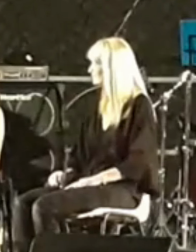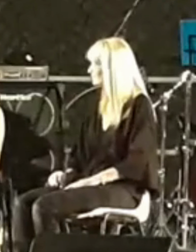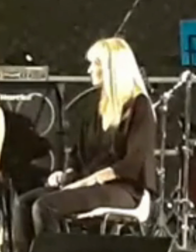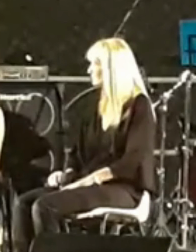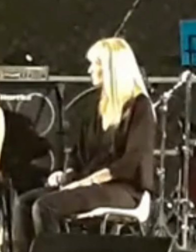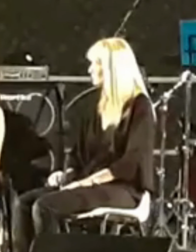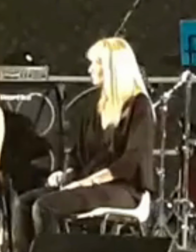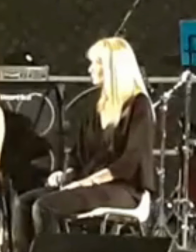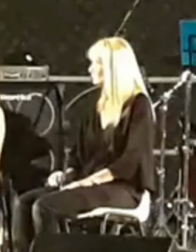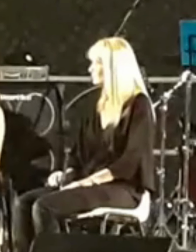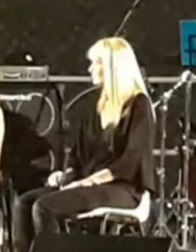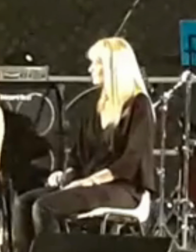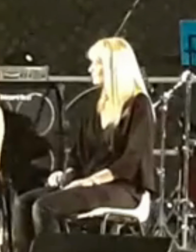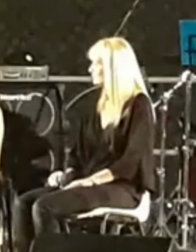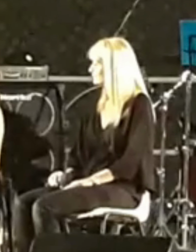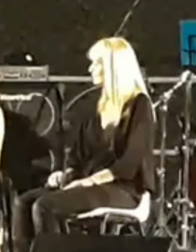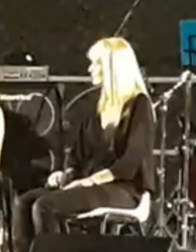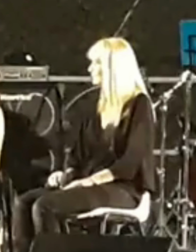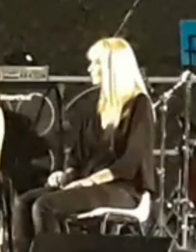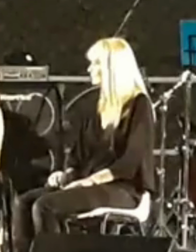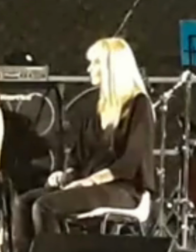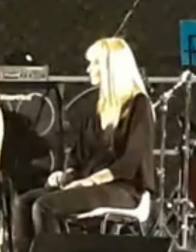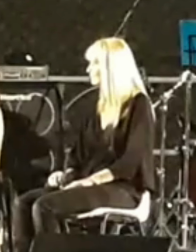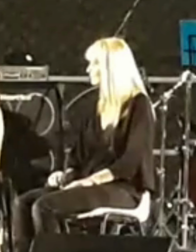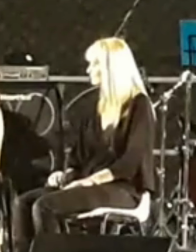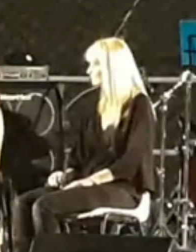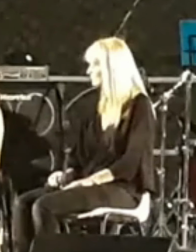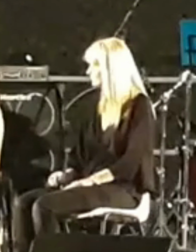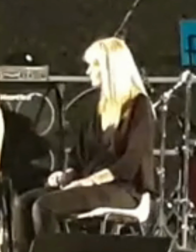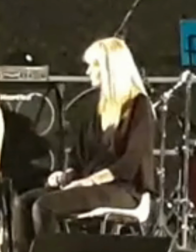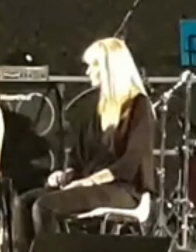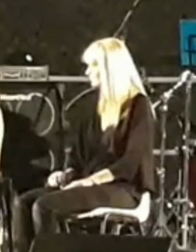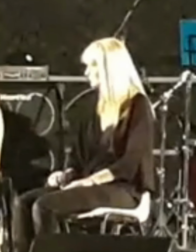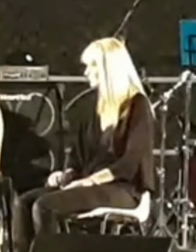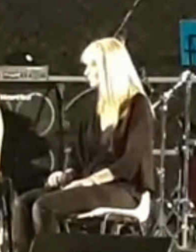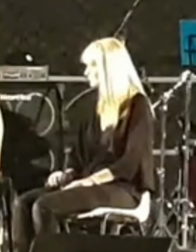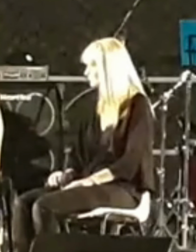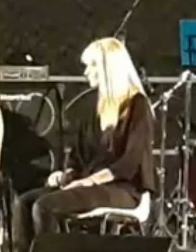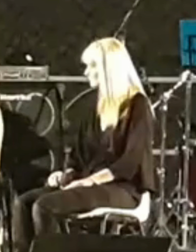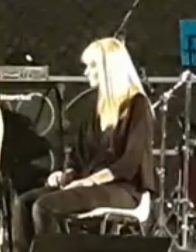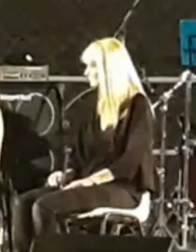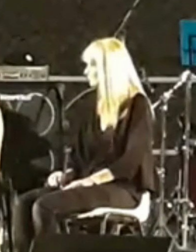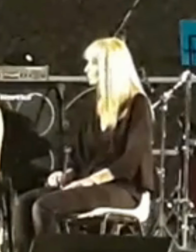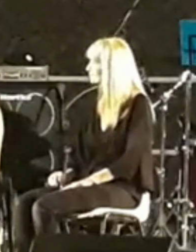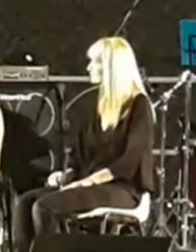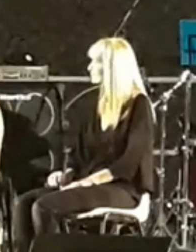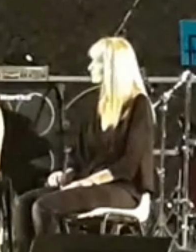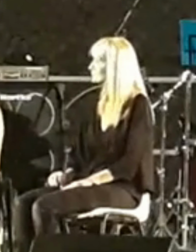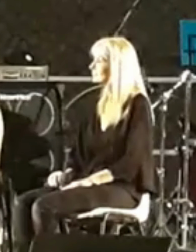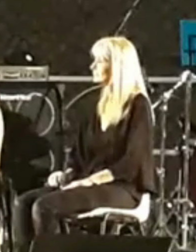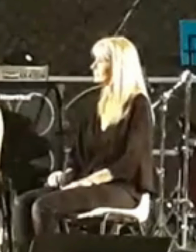non le devi conoscere e poi superarle. Sì, anche per parlarne, perché poi alla fine, insomma, per non